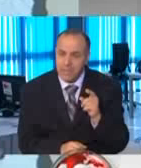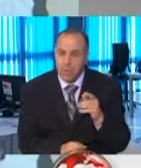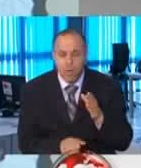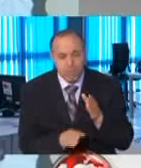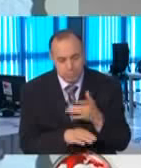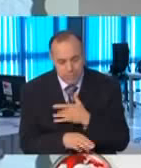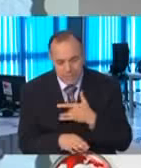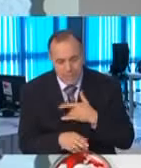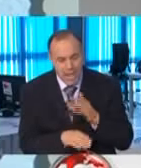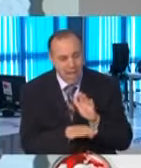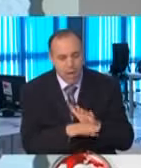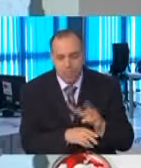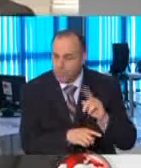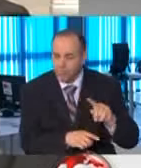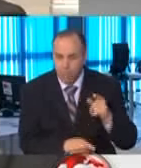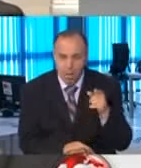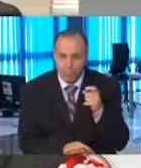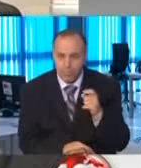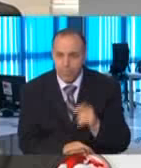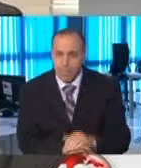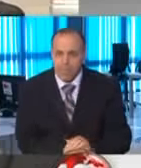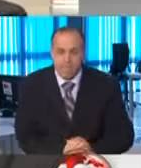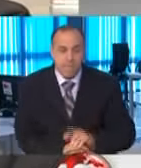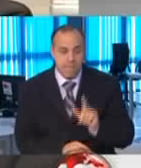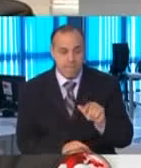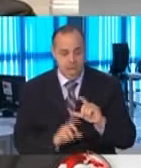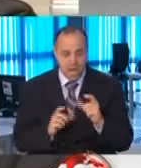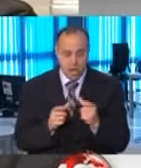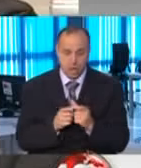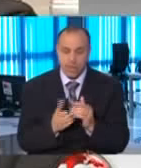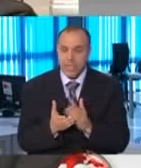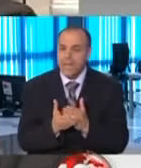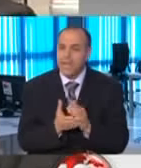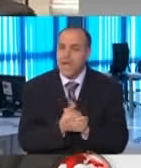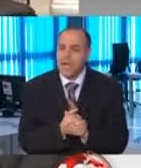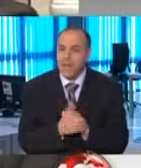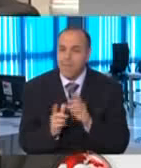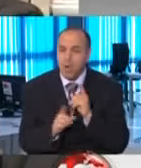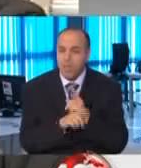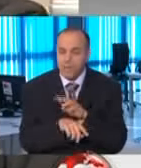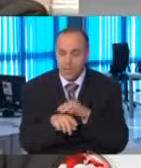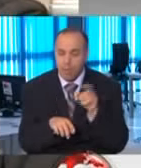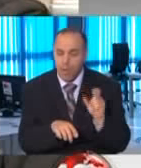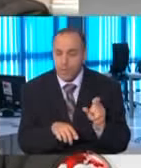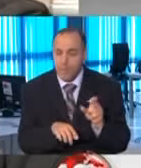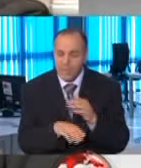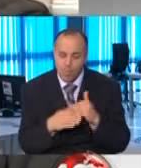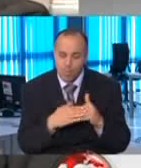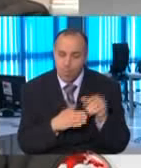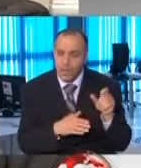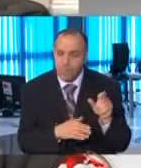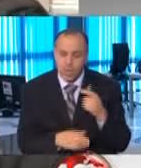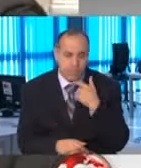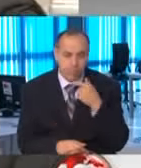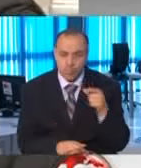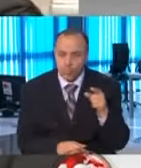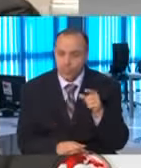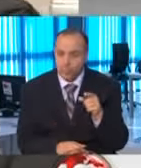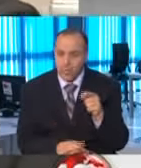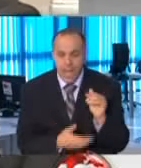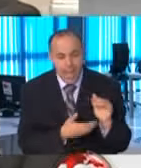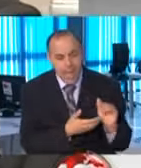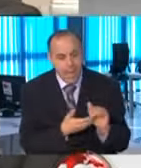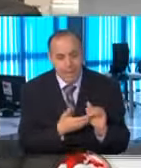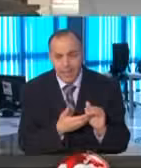الصحية لإسعاف ضحايا الرصاص الحي. تم تشكيل لجنة على أساس لمقابلة المعتمد وتبليغ الصوت أن مساندين